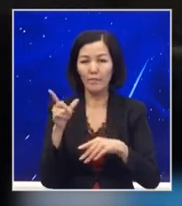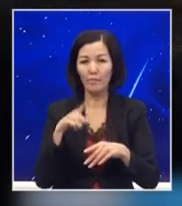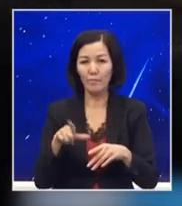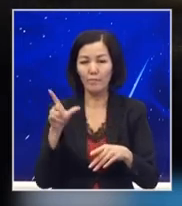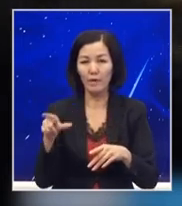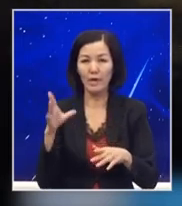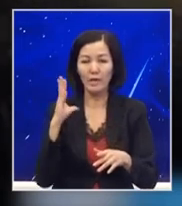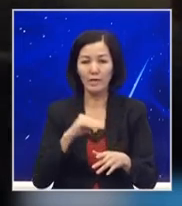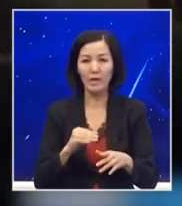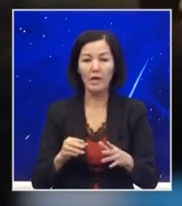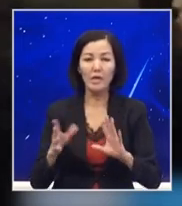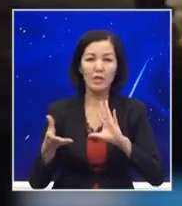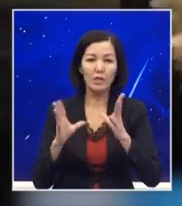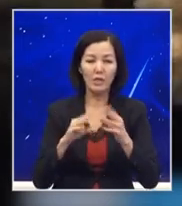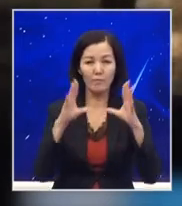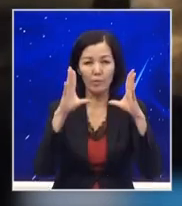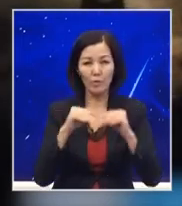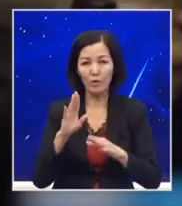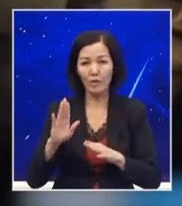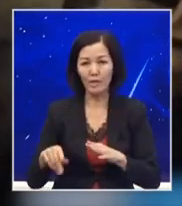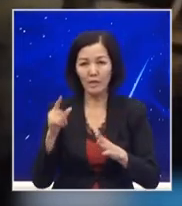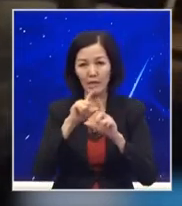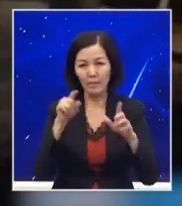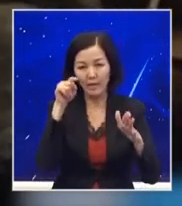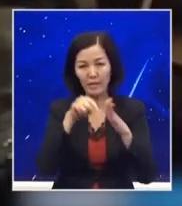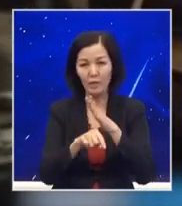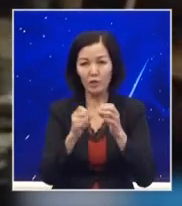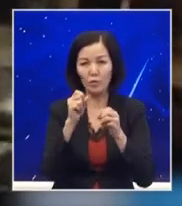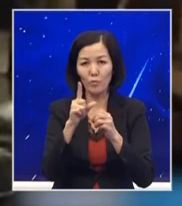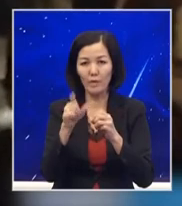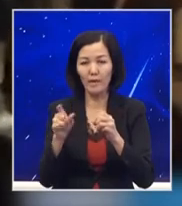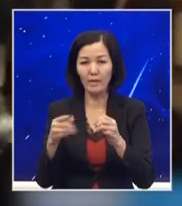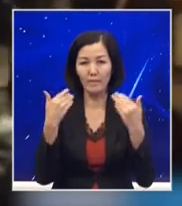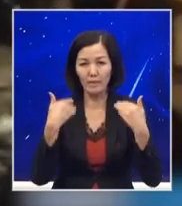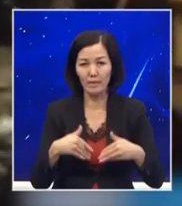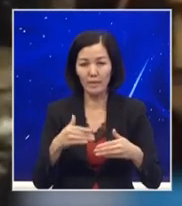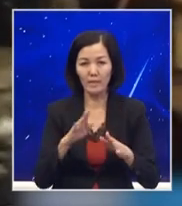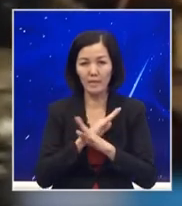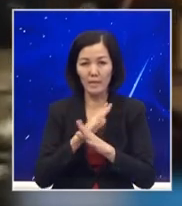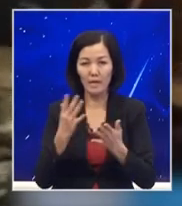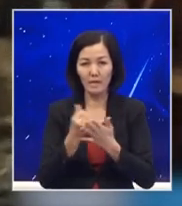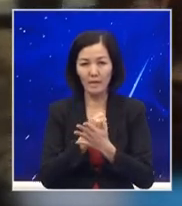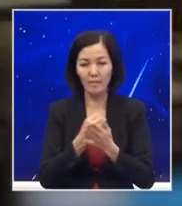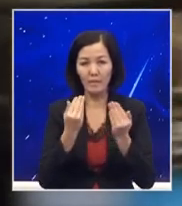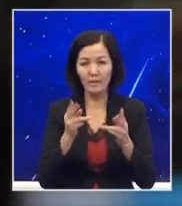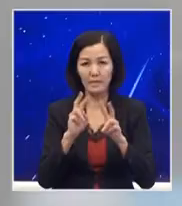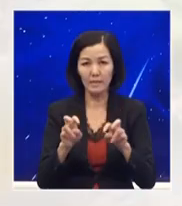үлгерген. Жалпы құтқарушылар қызыл жалынды сөндіргеннен кейін ғимараттан 11 адамның денесін тапқан. Қазір қаза болғандар жайлы ақпарат